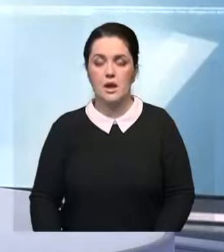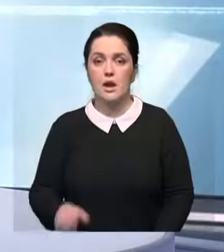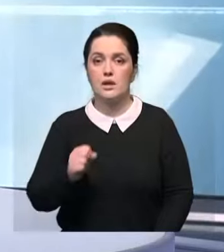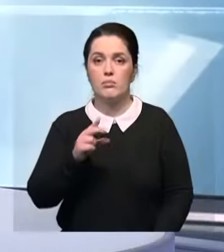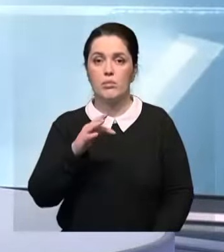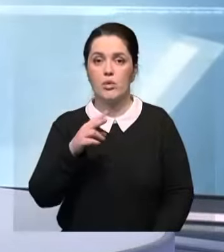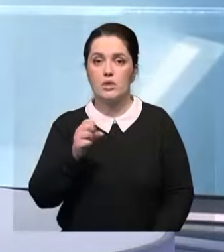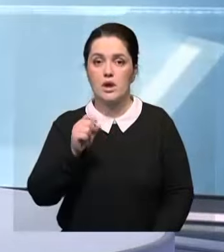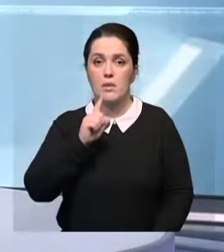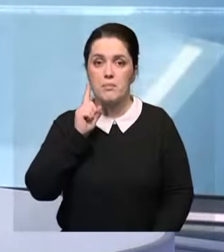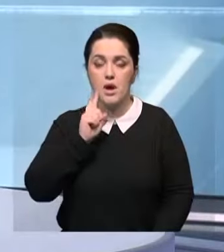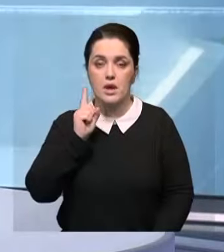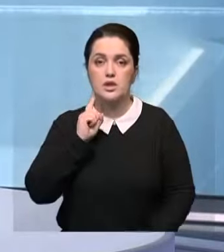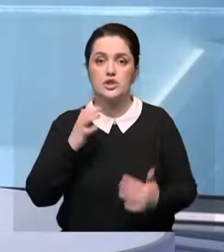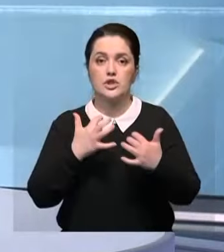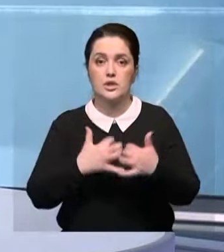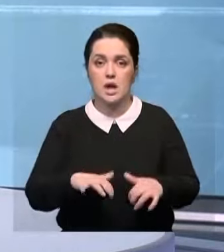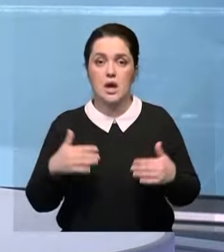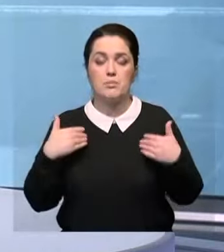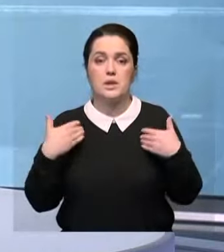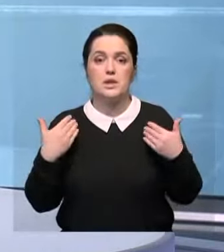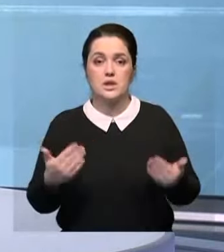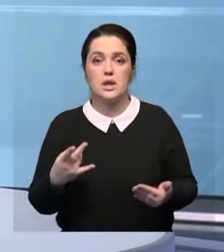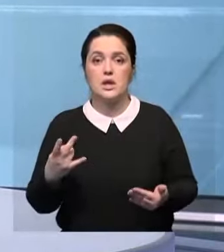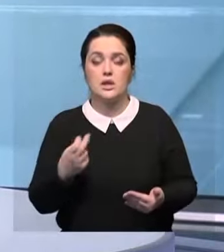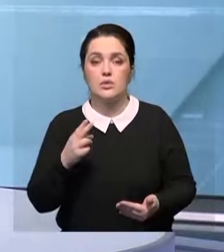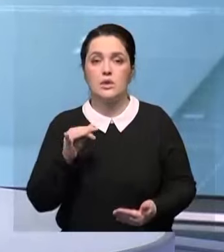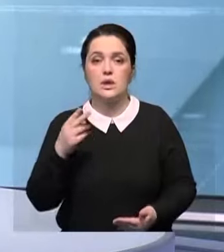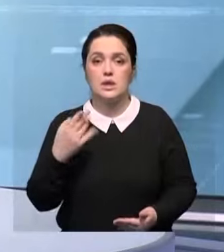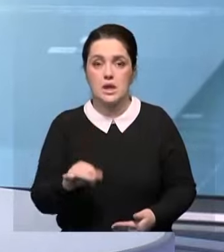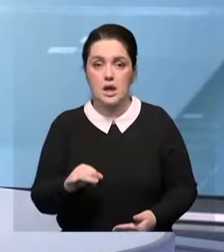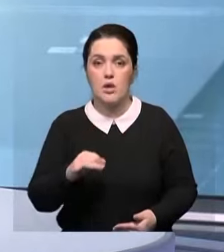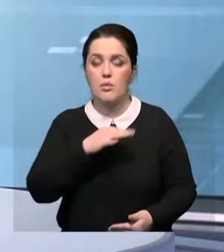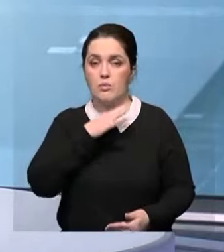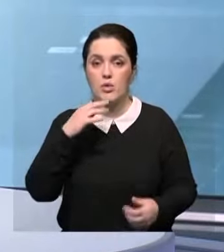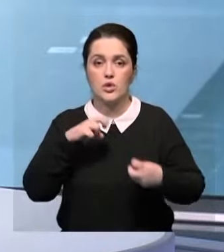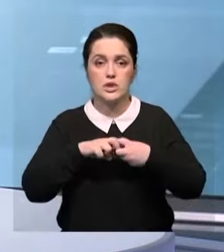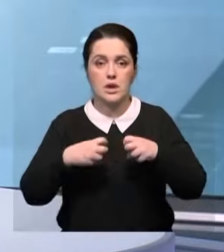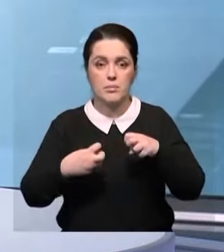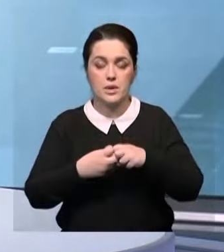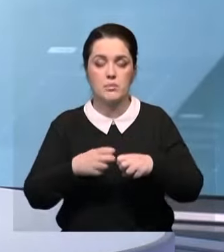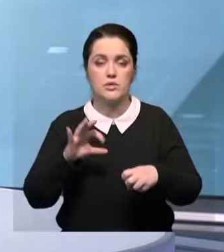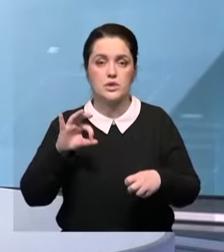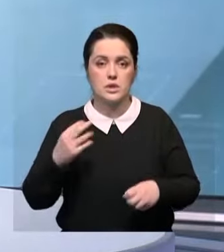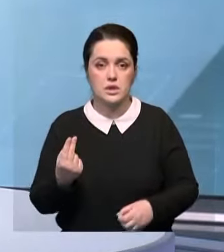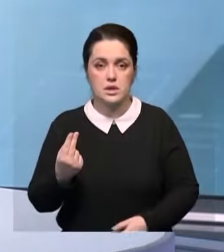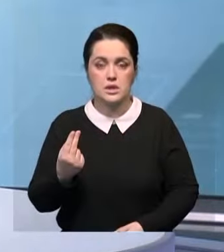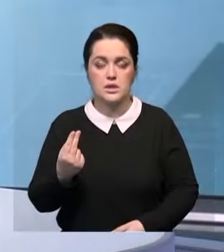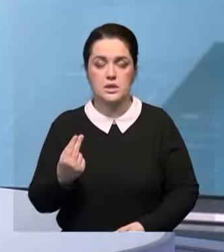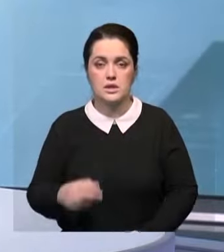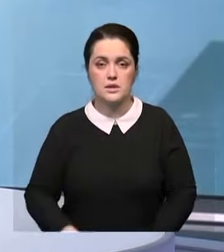А вот акмолинская молодежь считает, что предложения, выдвинутые на национальном курултае, помогут решить множество проблем, в том